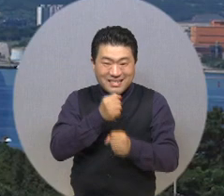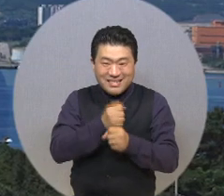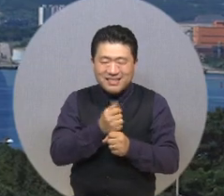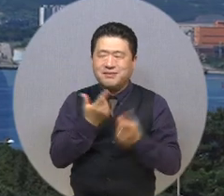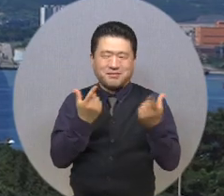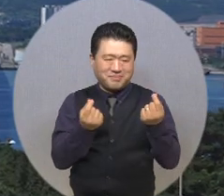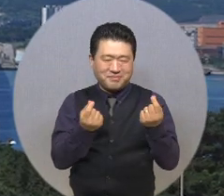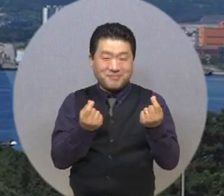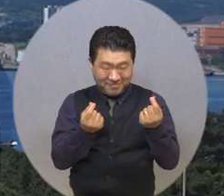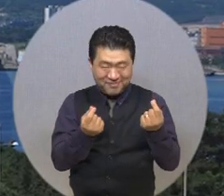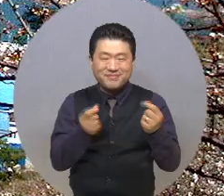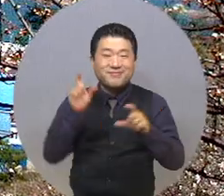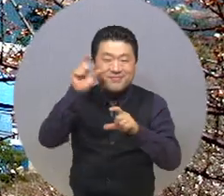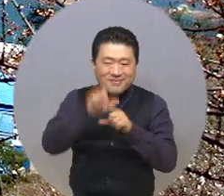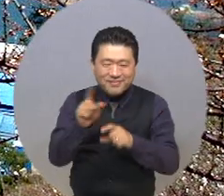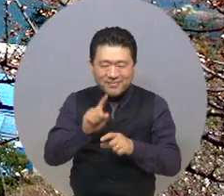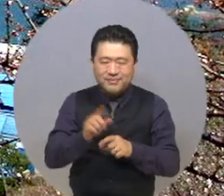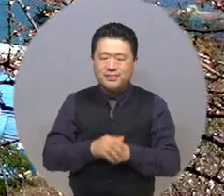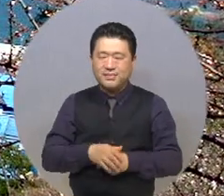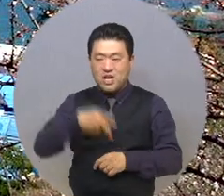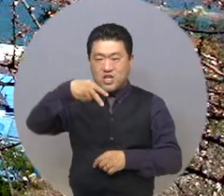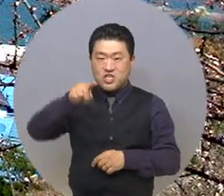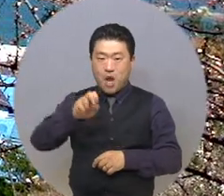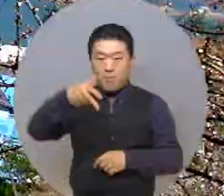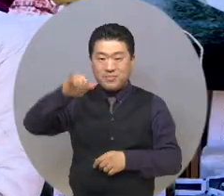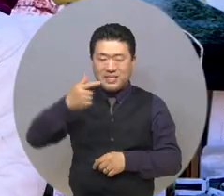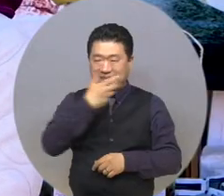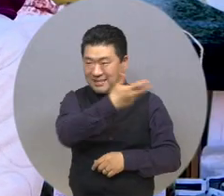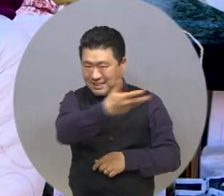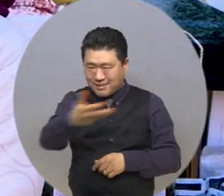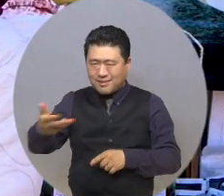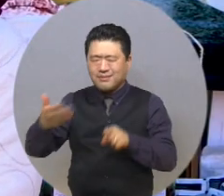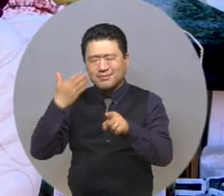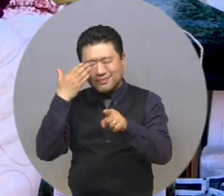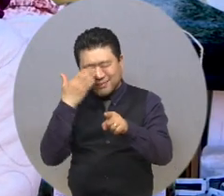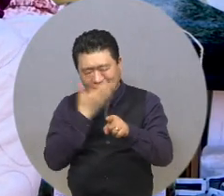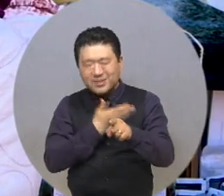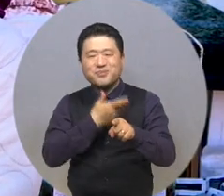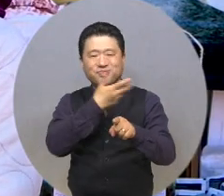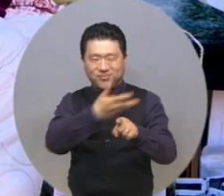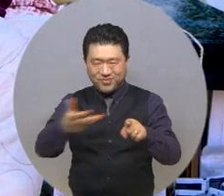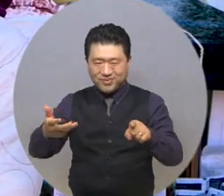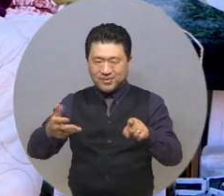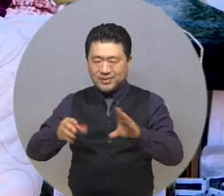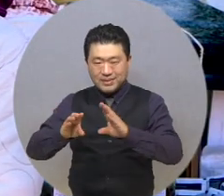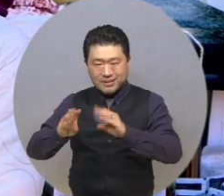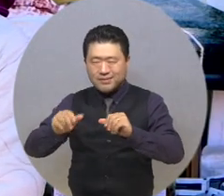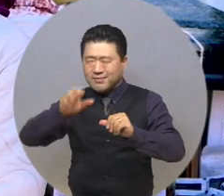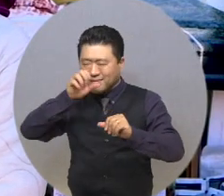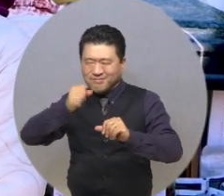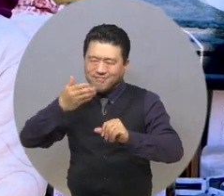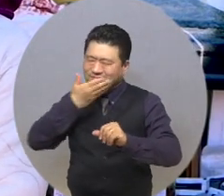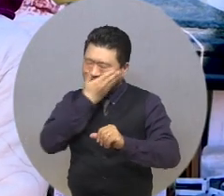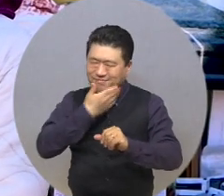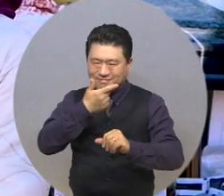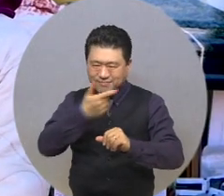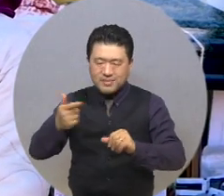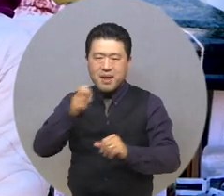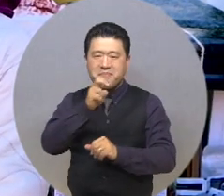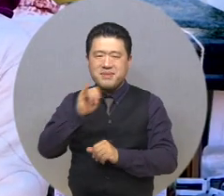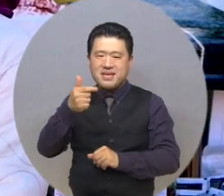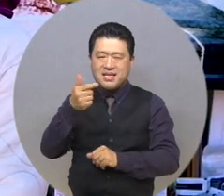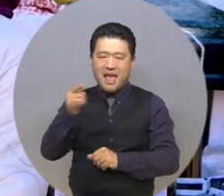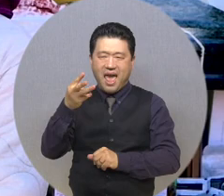그러나 광양은, 네, 섬진강의 맑은 물과 맑은 물, 그러니까 비옥한 태적중 토지에는 미네랄이, 네,